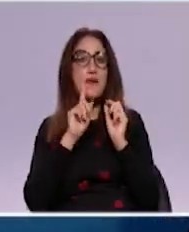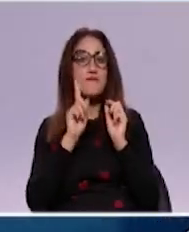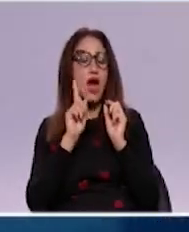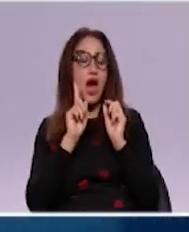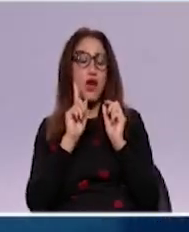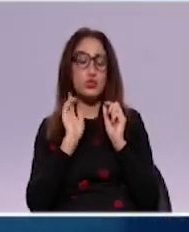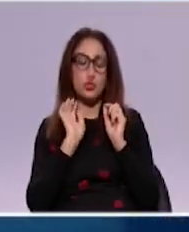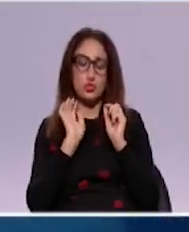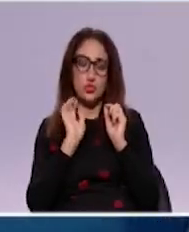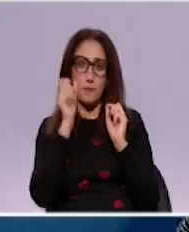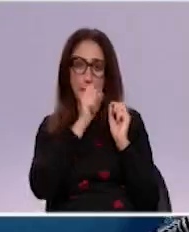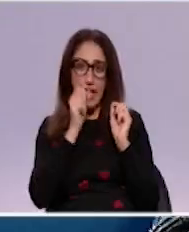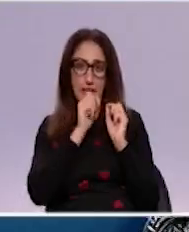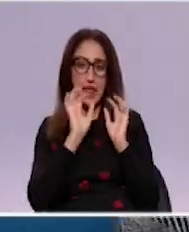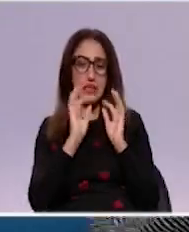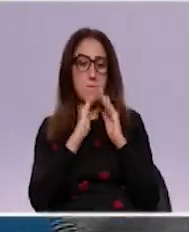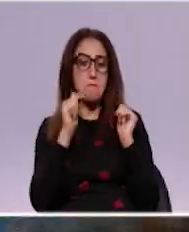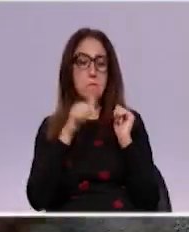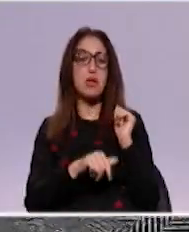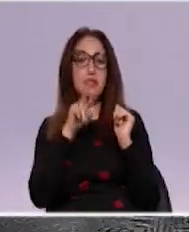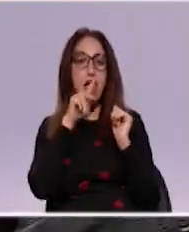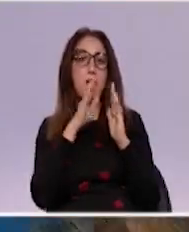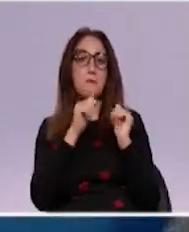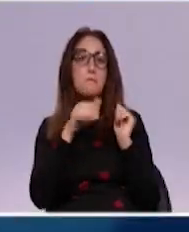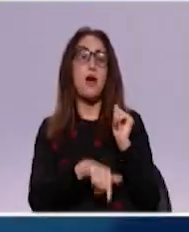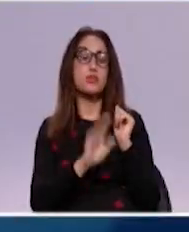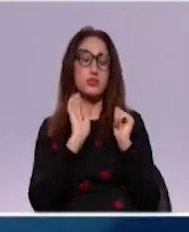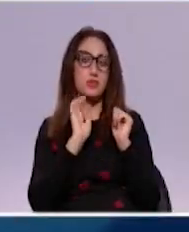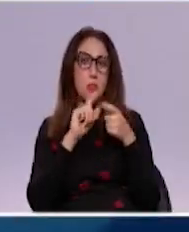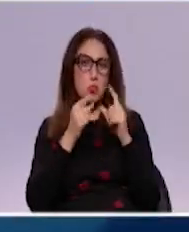تنفعش، اللي عايز يغني يغني قاهري. ده